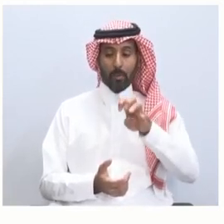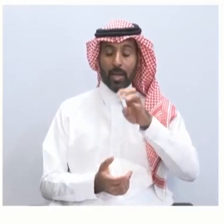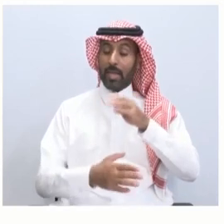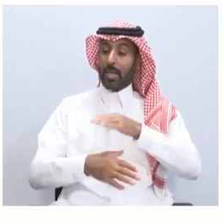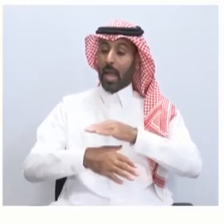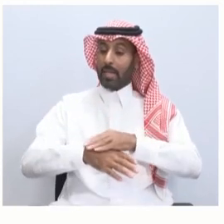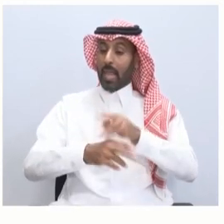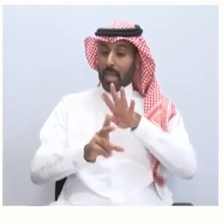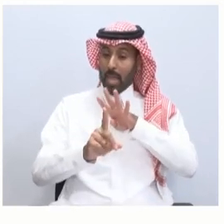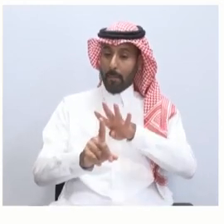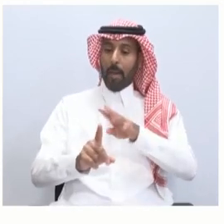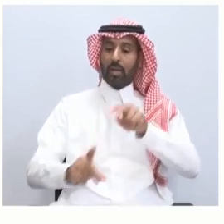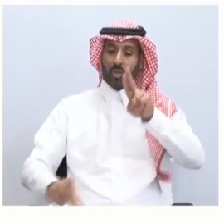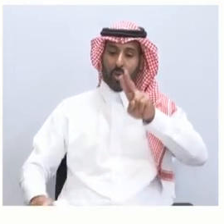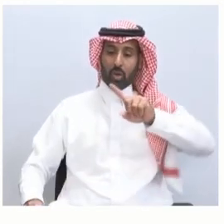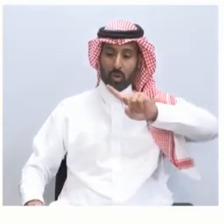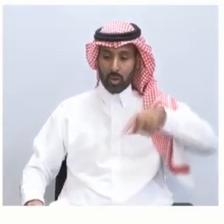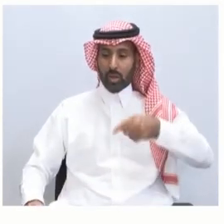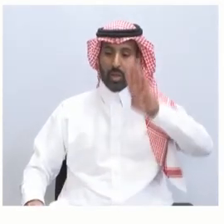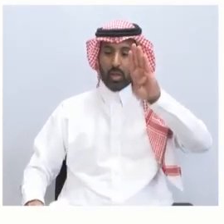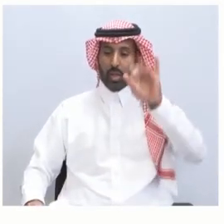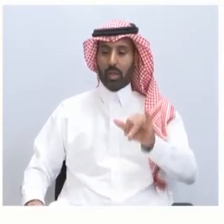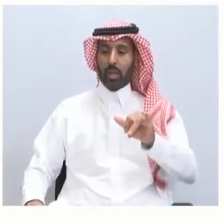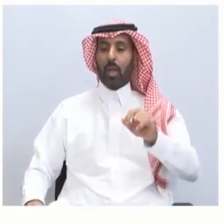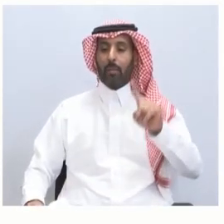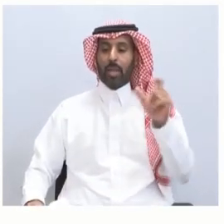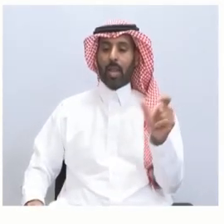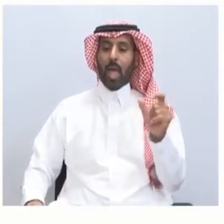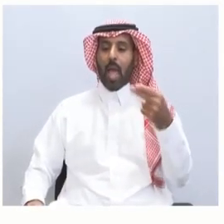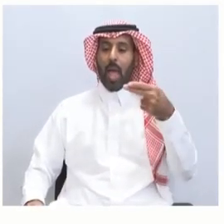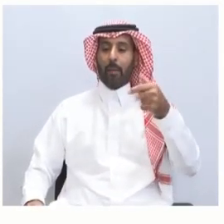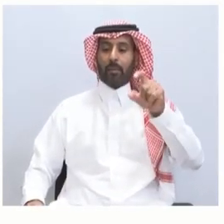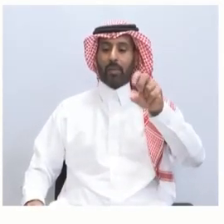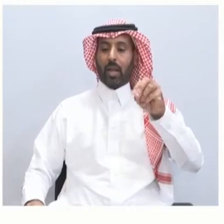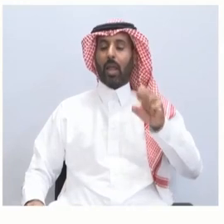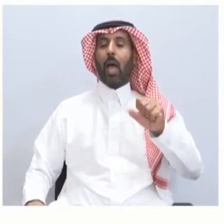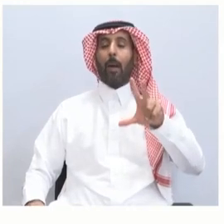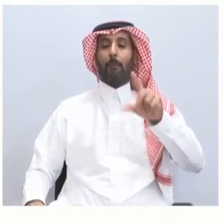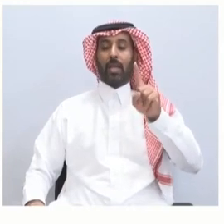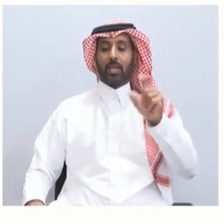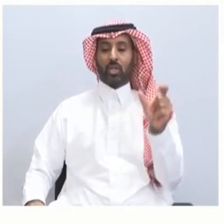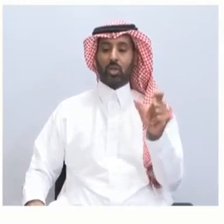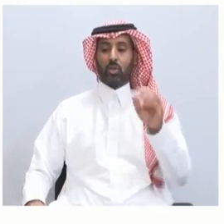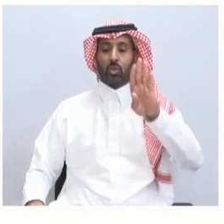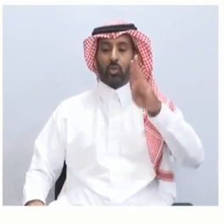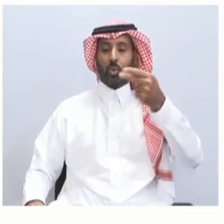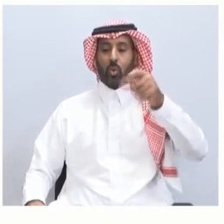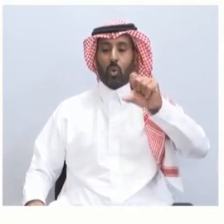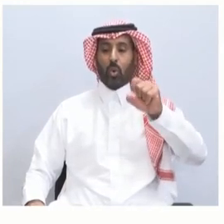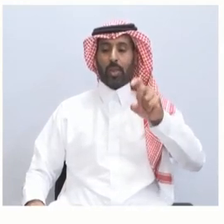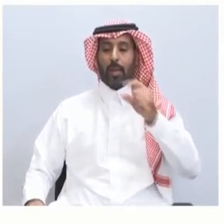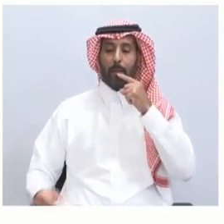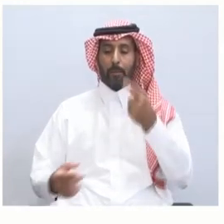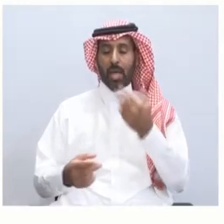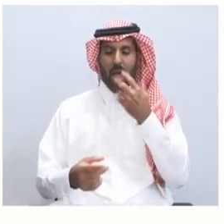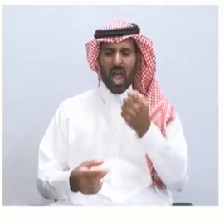عبد بن محمد بن سعود اي بعد اقل من سبع سنوات منذ نهايه